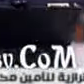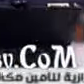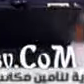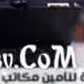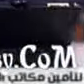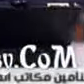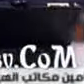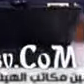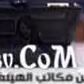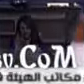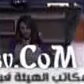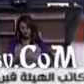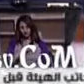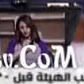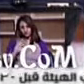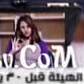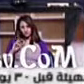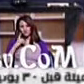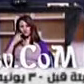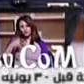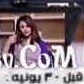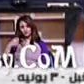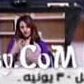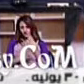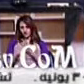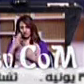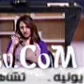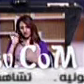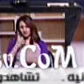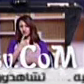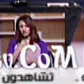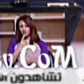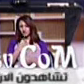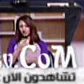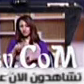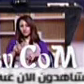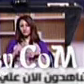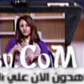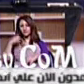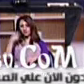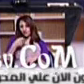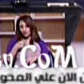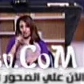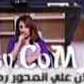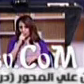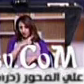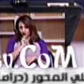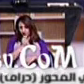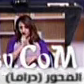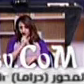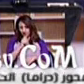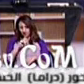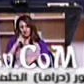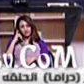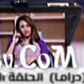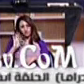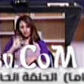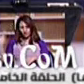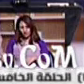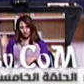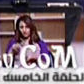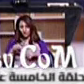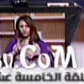بسم الله الرحمن الرحيم مساء الخير اهلا بكم في حلقه جديده من 90 دقيقه اسمحولي في البدايه ان ارحب بالزم الاعلاميه المعروفه المتميزه ايمان